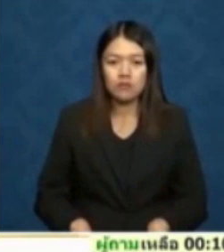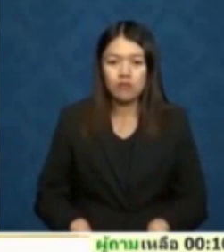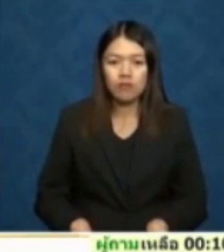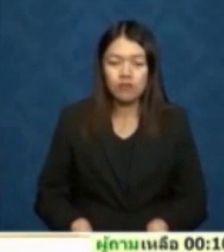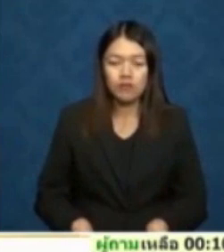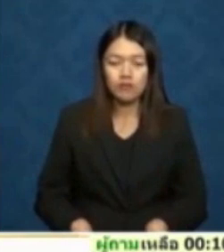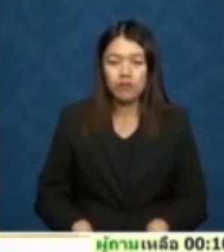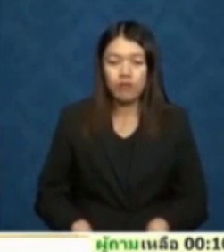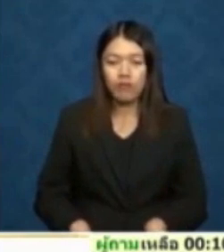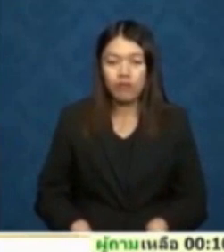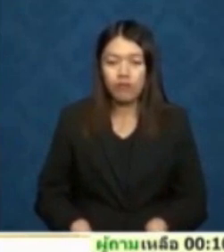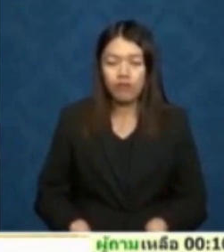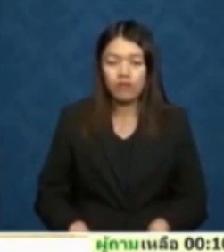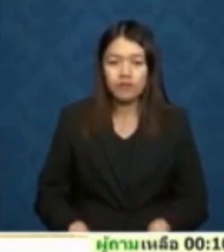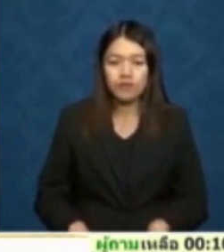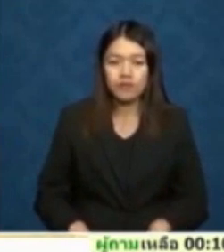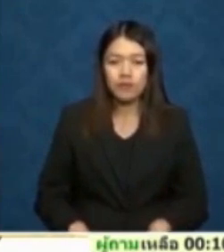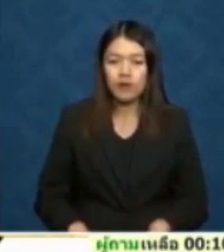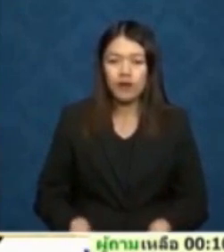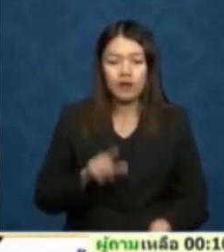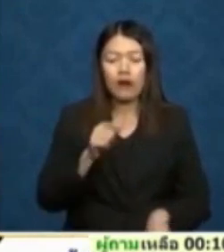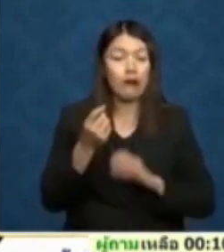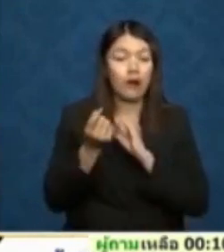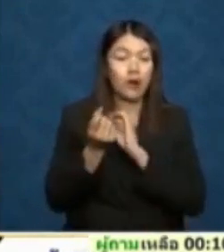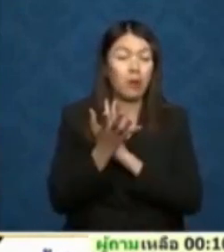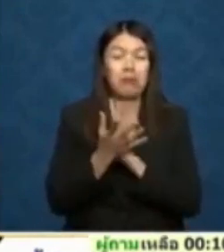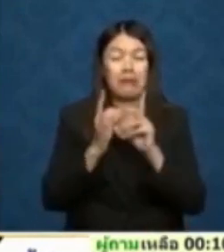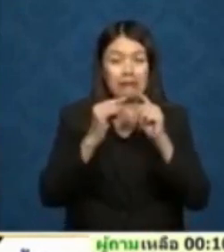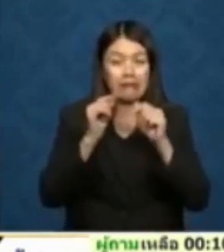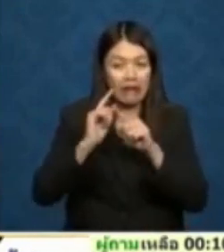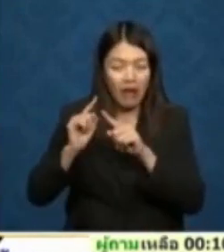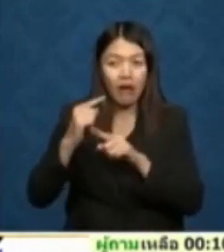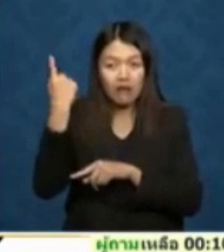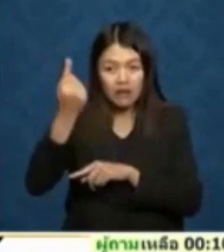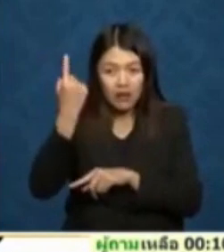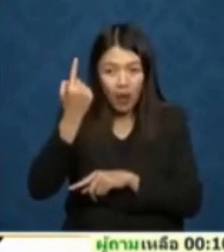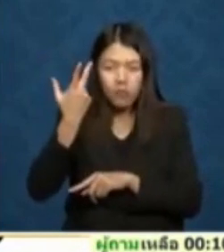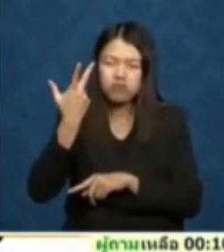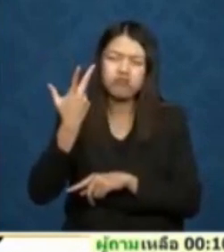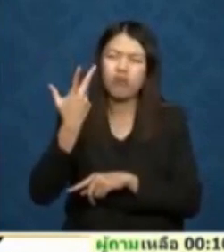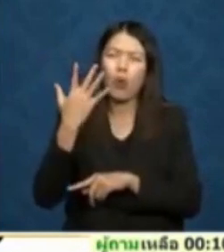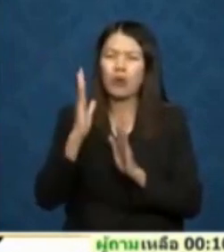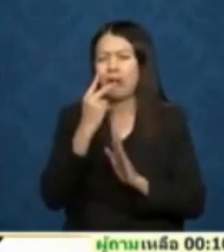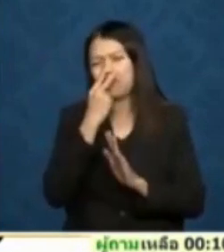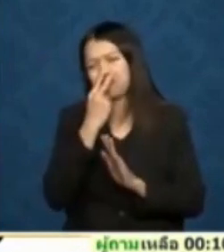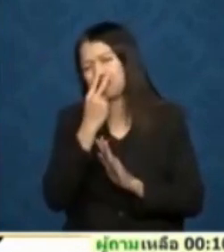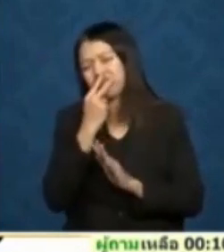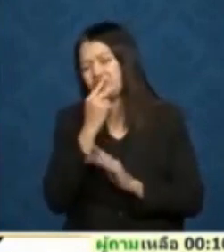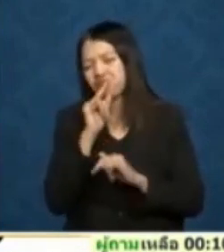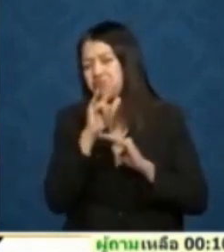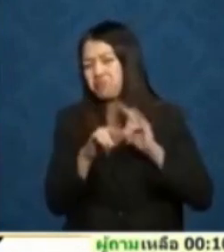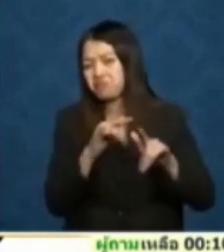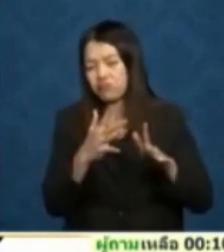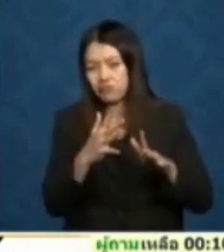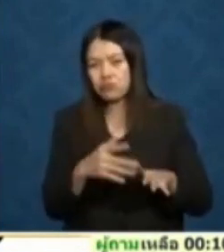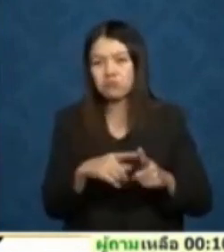ำให้จะเสียหายในเรื่องอื่นๆเช่นการท่องเที่ยวตามมาจึงตระหนักอย่างยิ่งในประเด็นที่